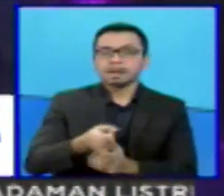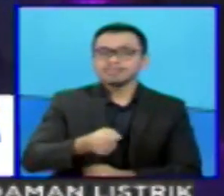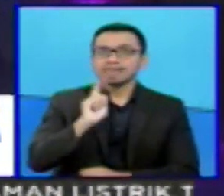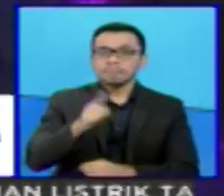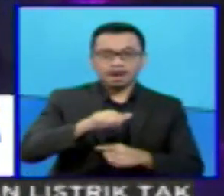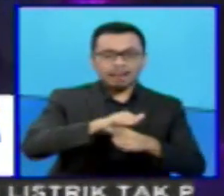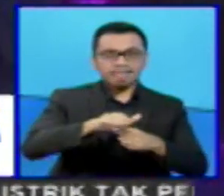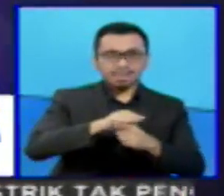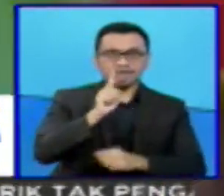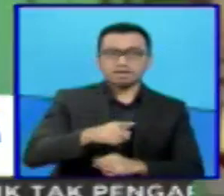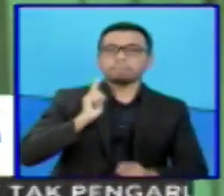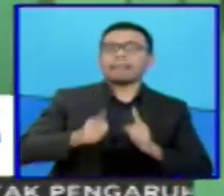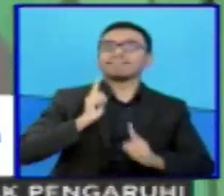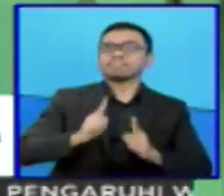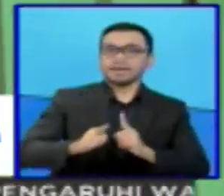Lady Gaga.